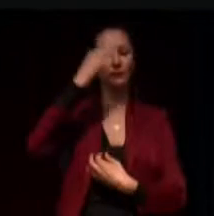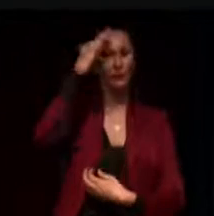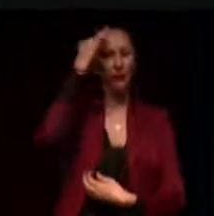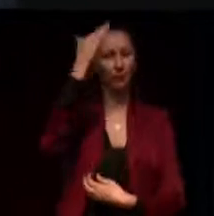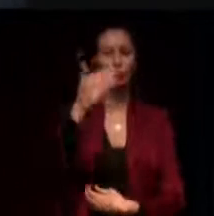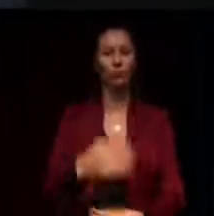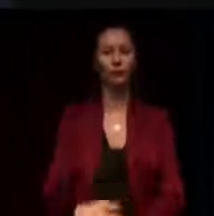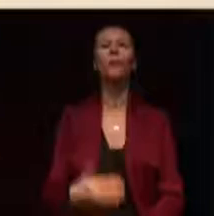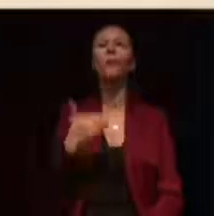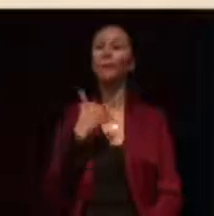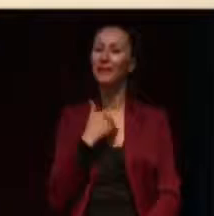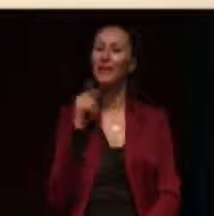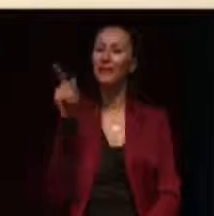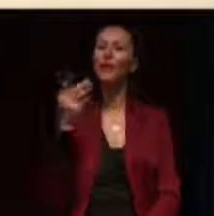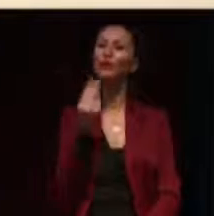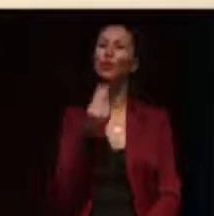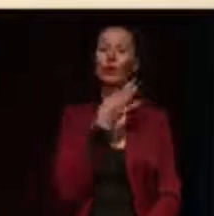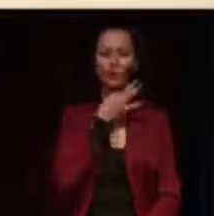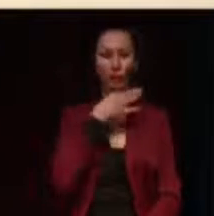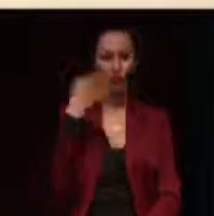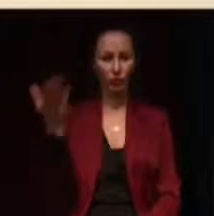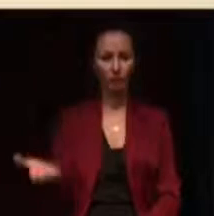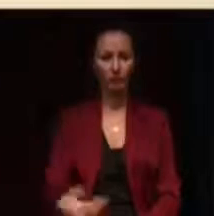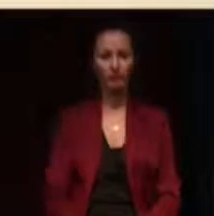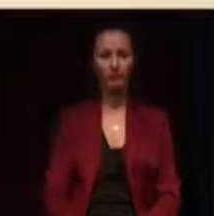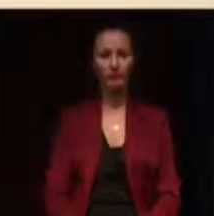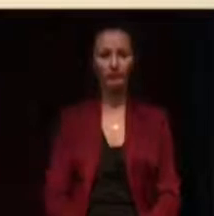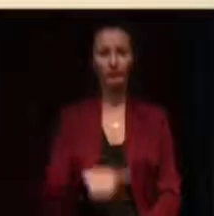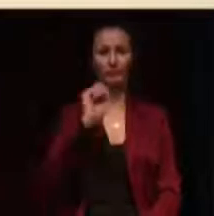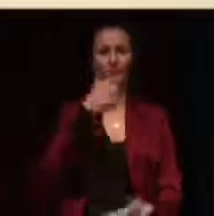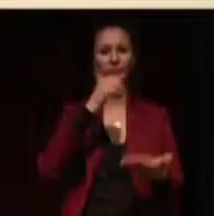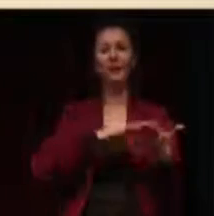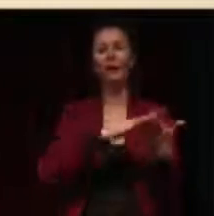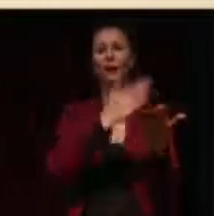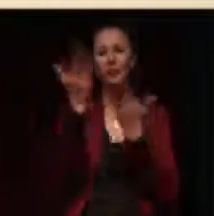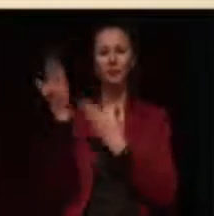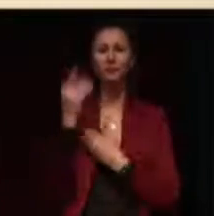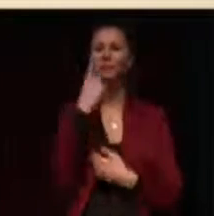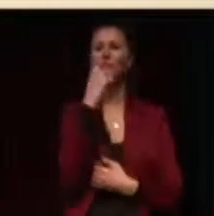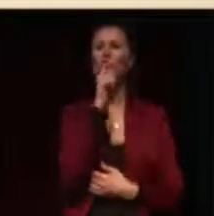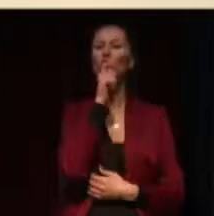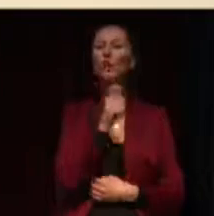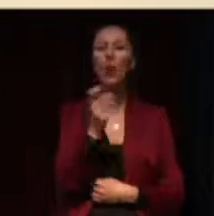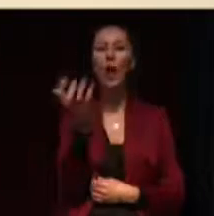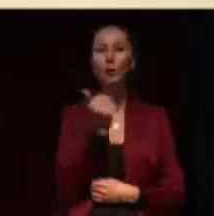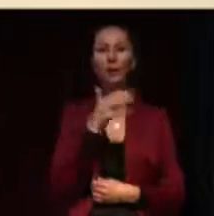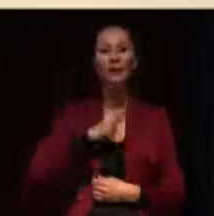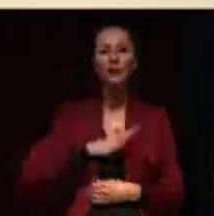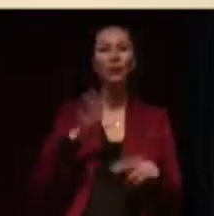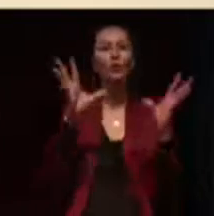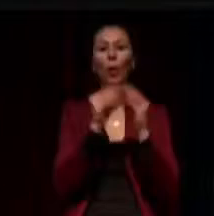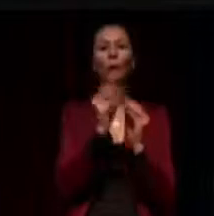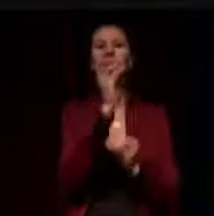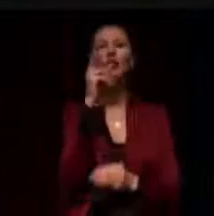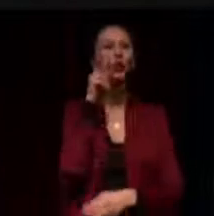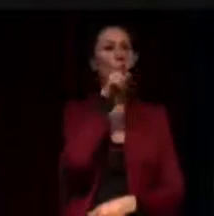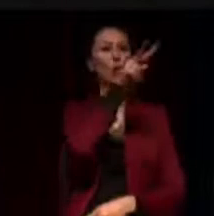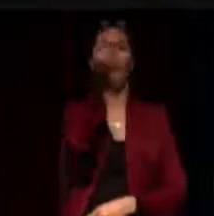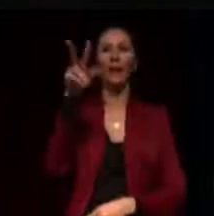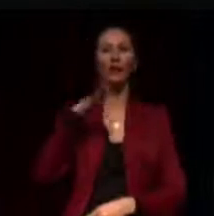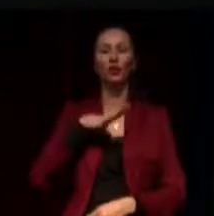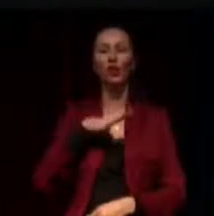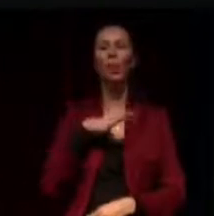selamlıyorum. Evet, biz de size çok teşekkür ediyoruz. Değerli arkadaşlar, bir söz almak isteyen toplam sayıyı görmek istiyorum